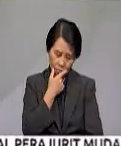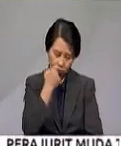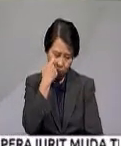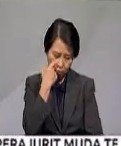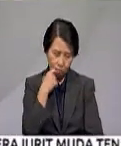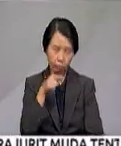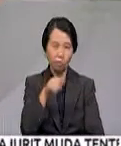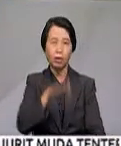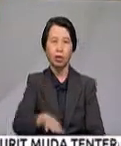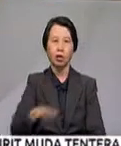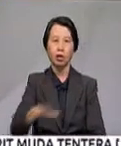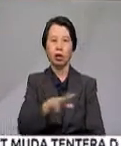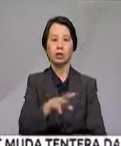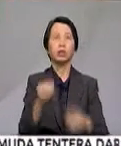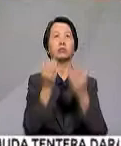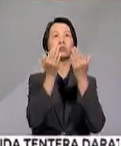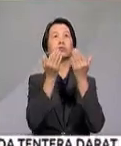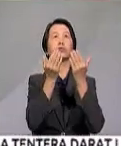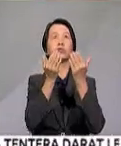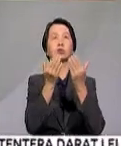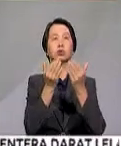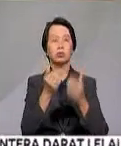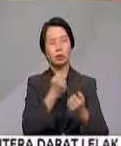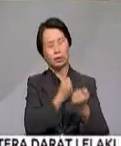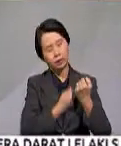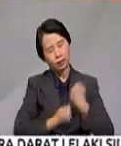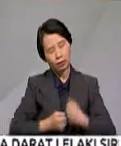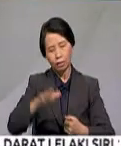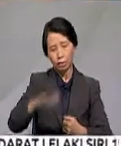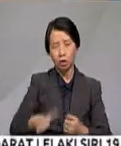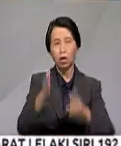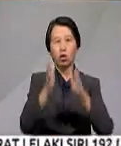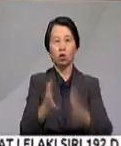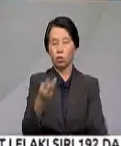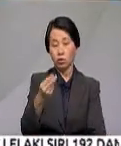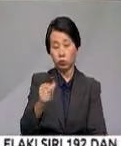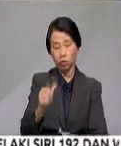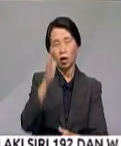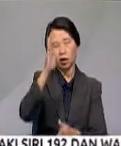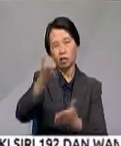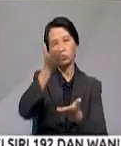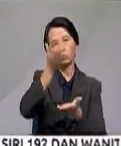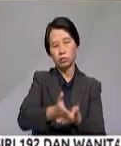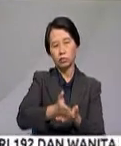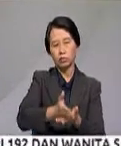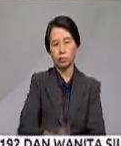kanak-kanak itu dan turut mendoakan keperitan yang dialami oleh warga Syria akan berakhir.